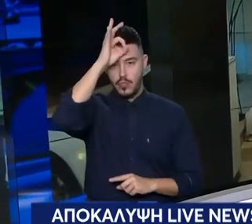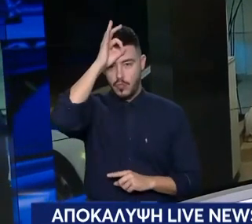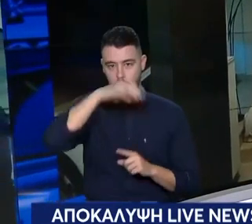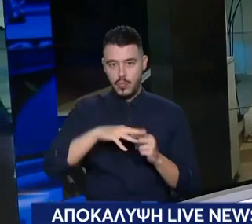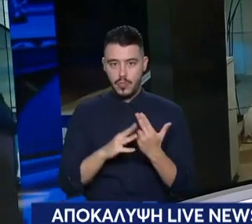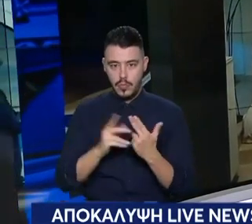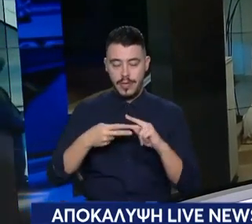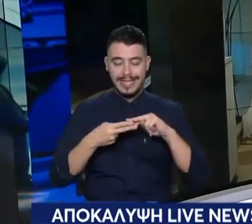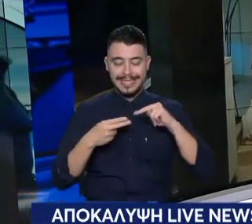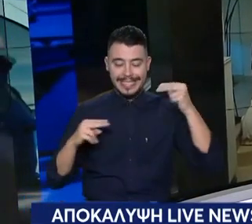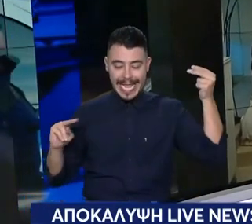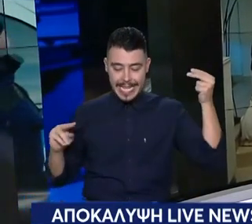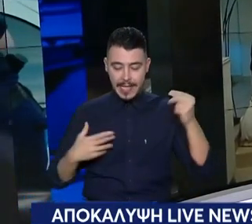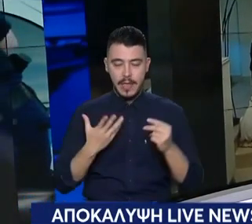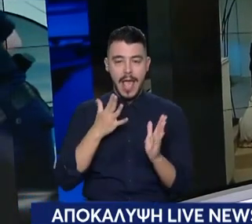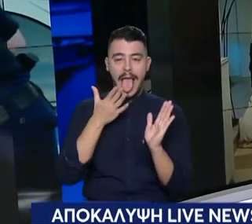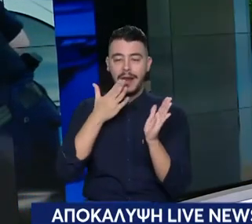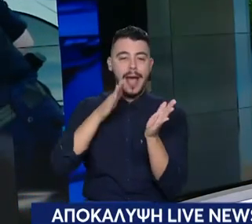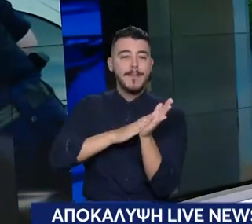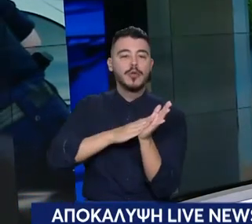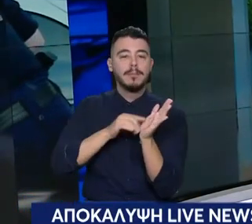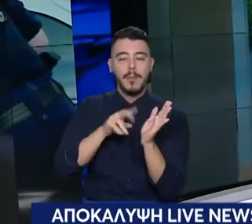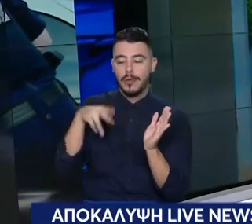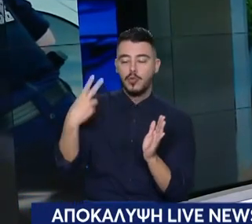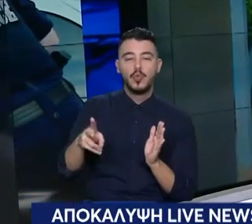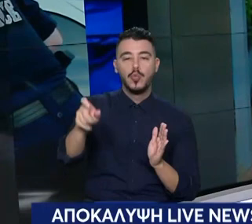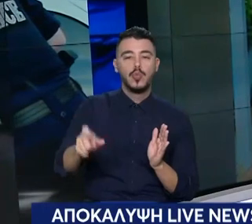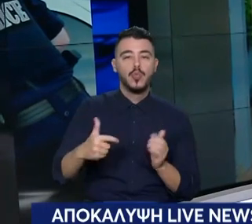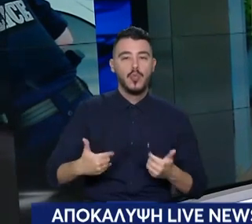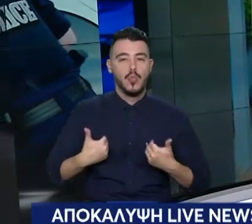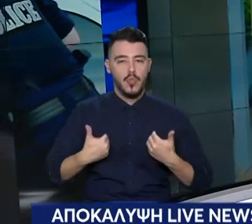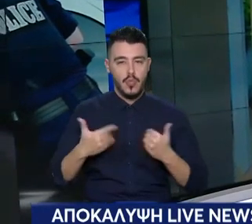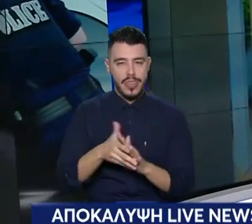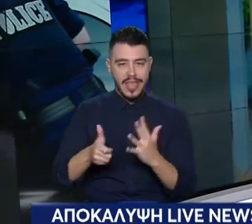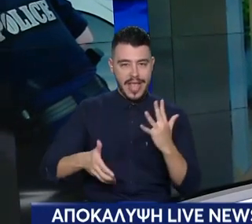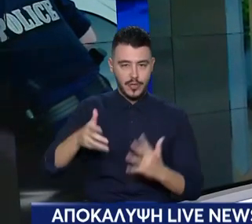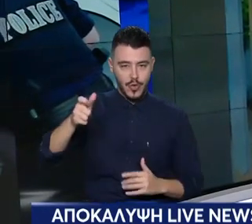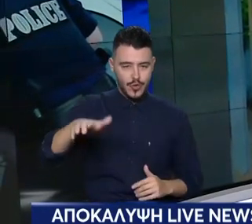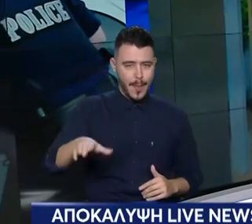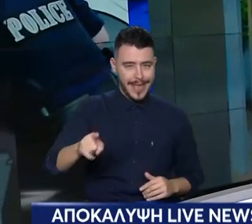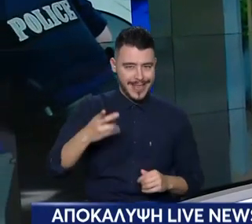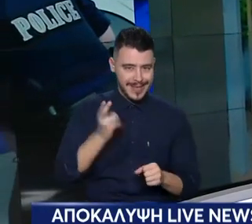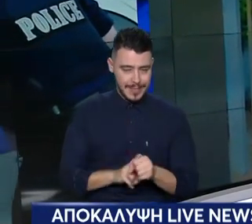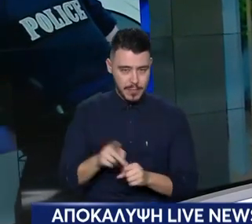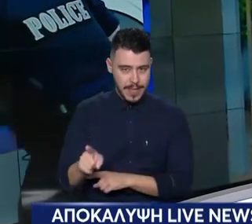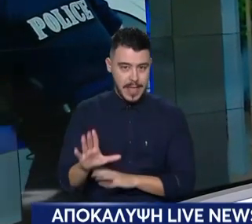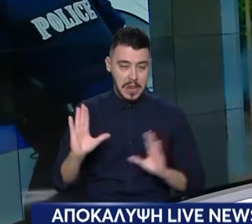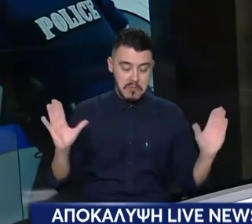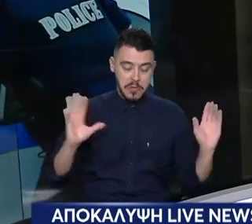και DNA και αποτυπώματα του 16χρονου παιδιού που έχασε τη ζωή του, που σκοτώθηκε. Μια